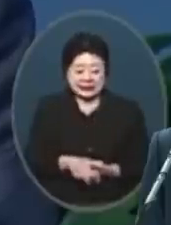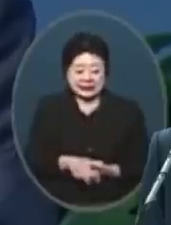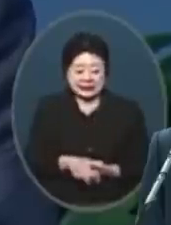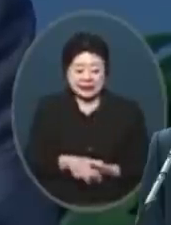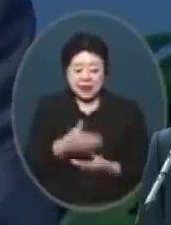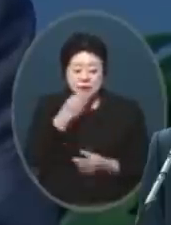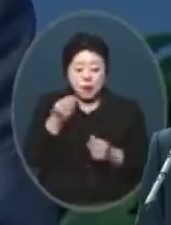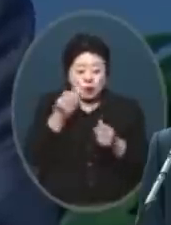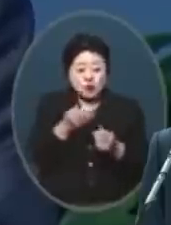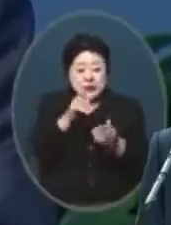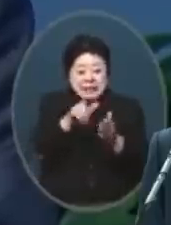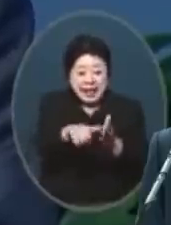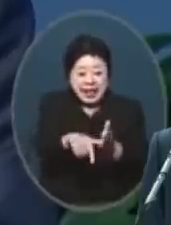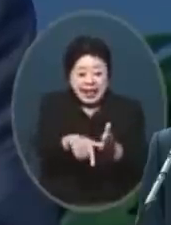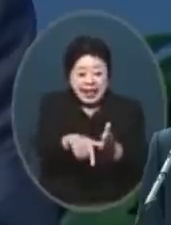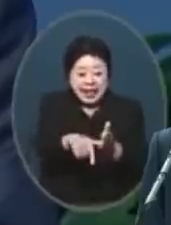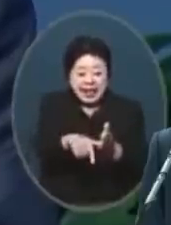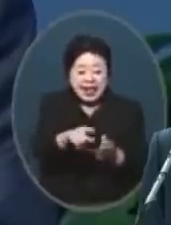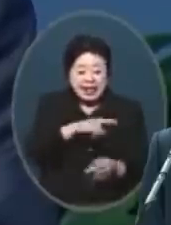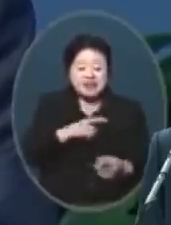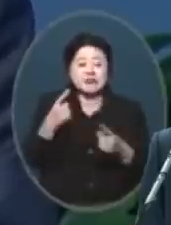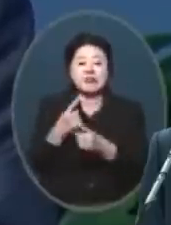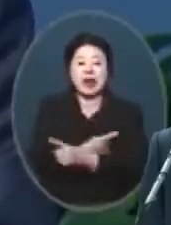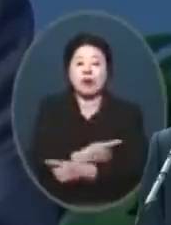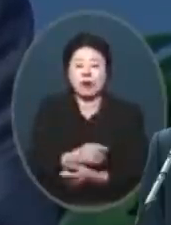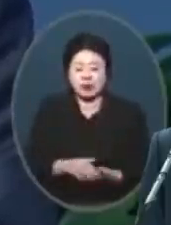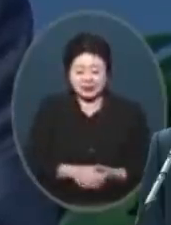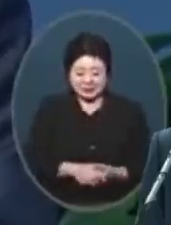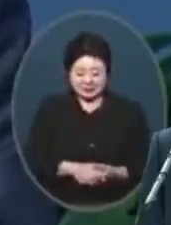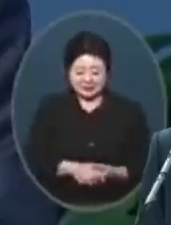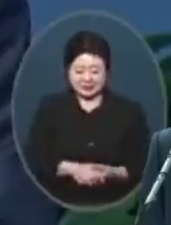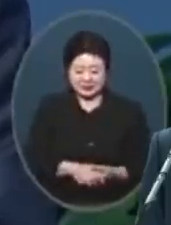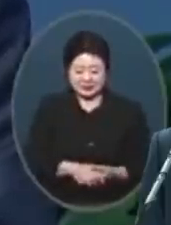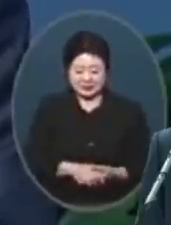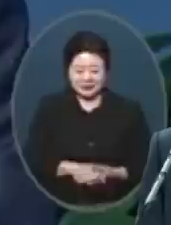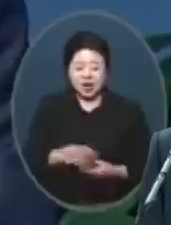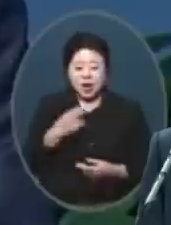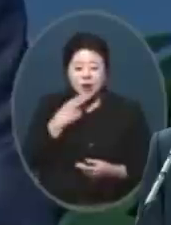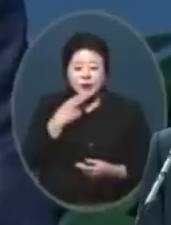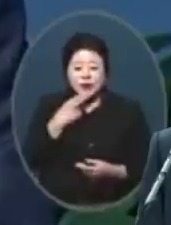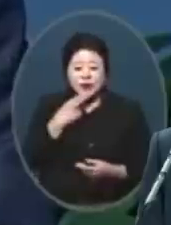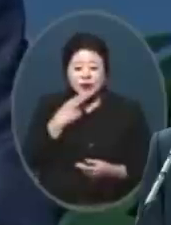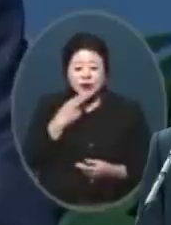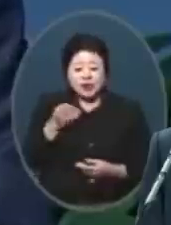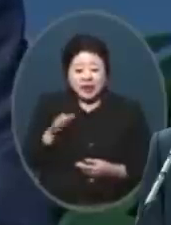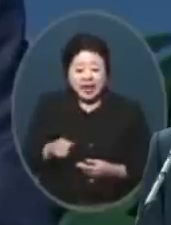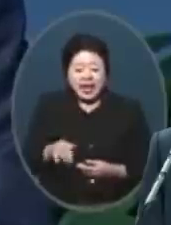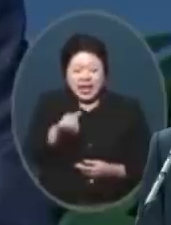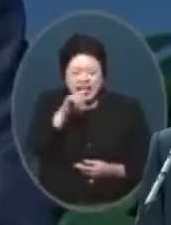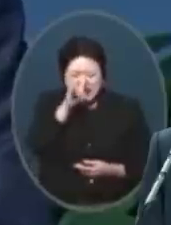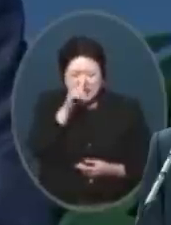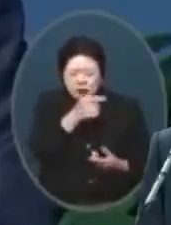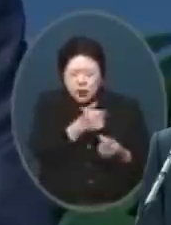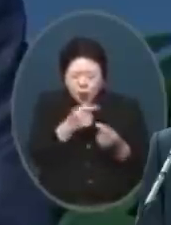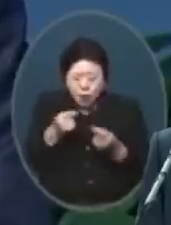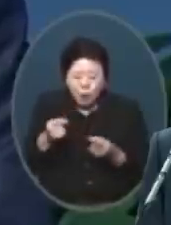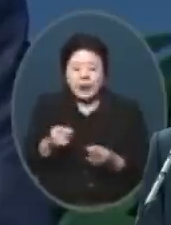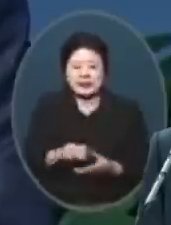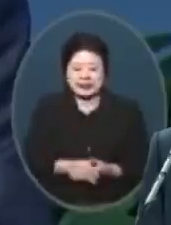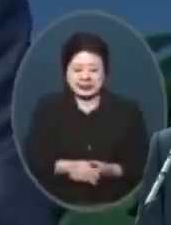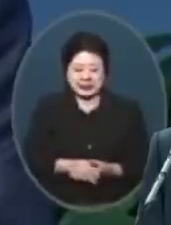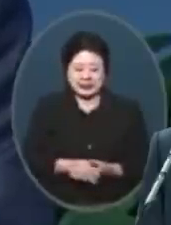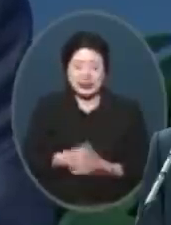복 주실 때 이름을 바꿔준 것 같습니다. 없는 것을 있는 것 같이 매일 메시에 부르라고